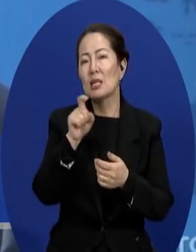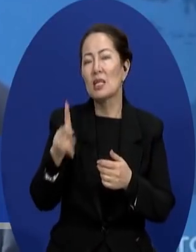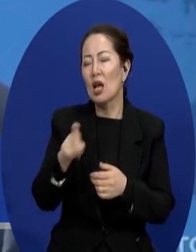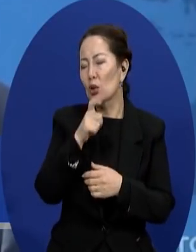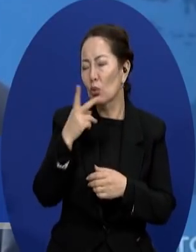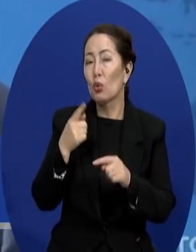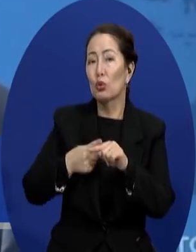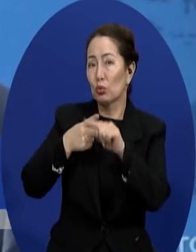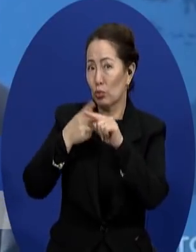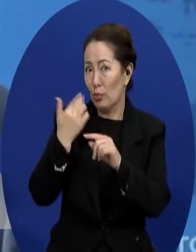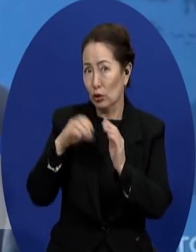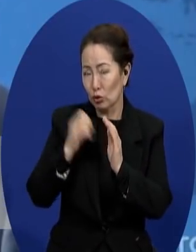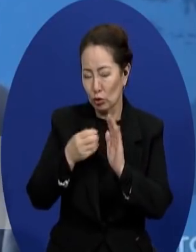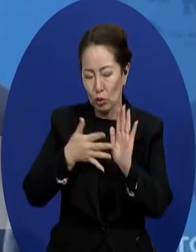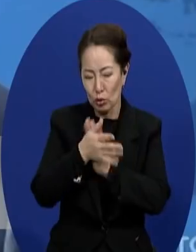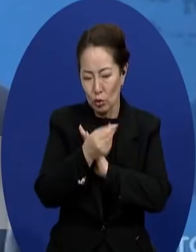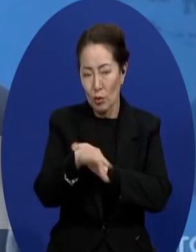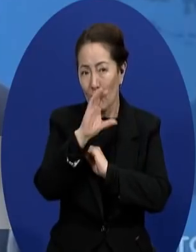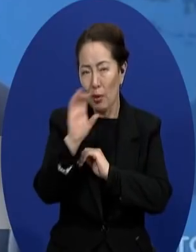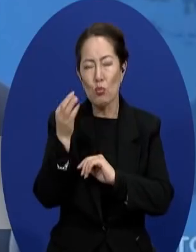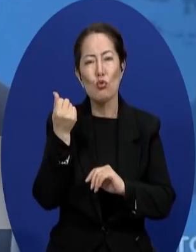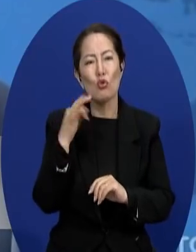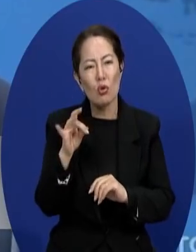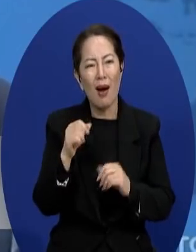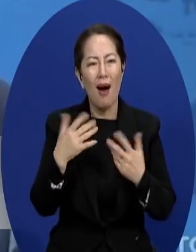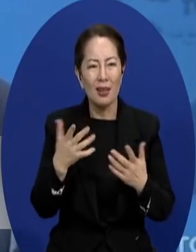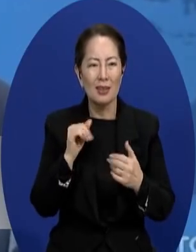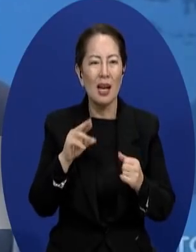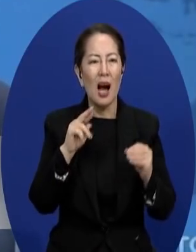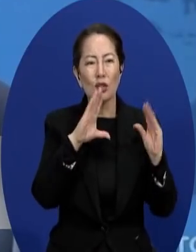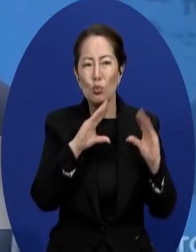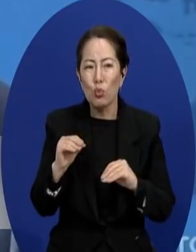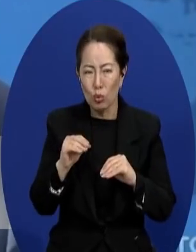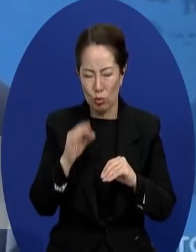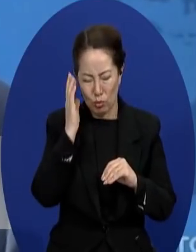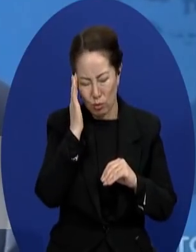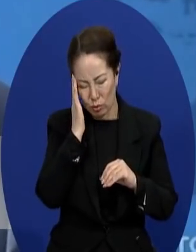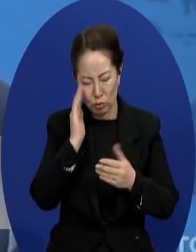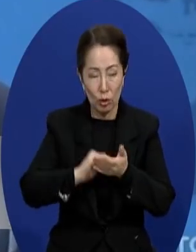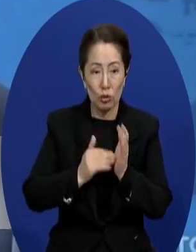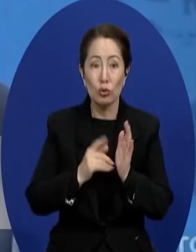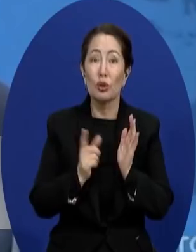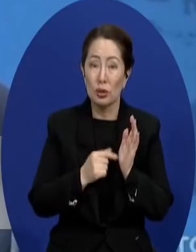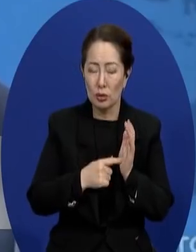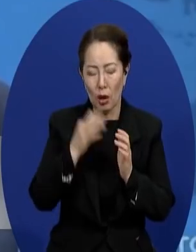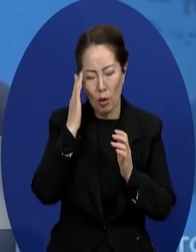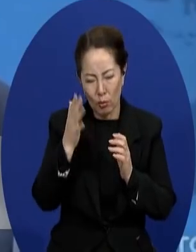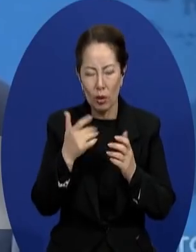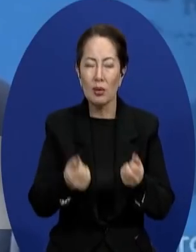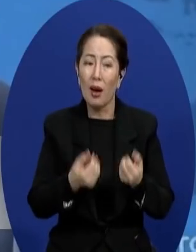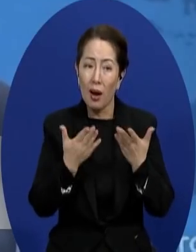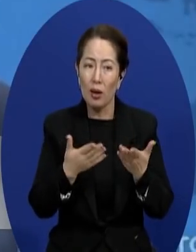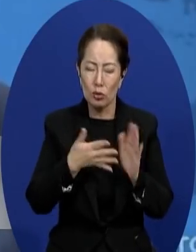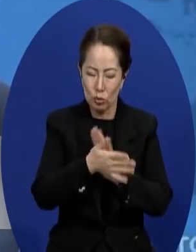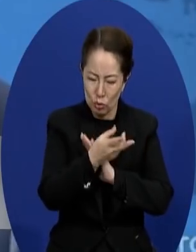өсгөх ёстой. Төсвийн байгууллагууд өр алдагдлаа хэрхэн яаж бууруулах вэ гэдгээ бодож тооцоолох хэрэгтэй байна. Бодлого боловсруулагчид